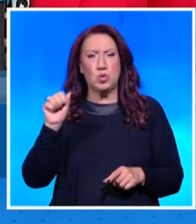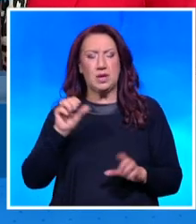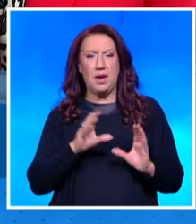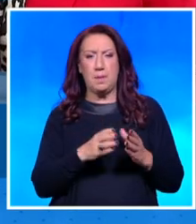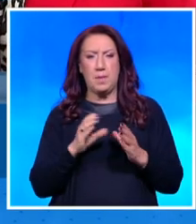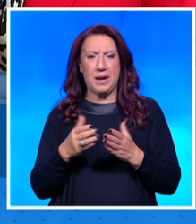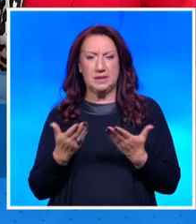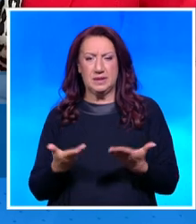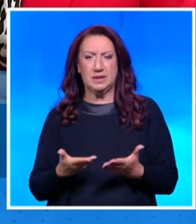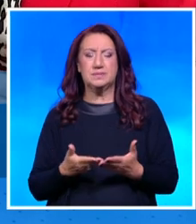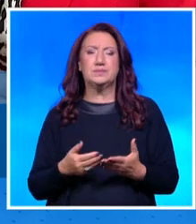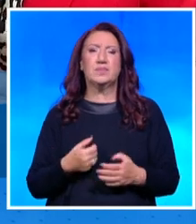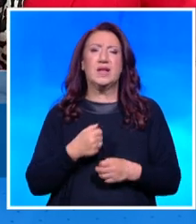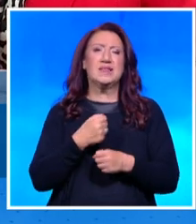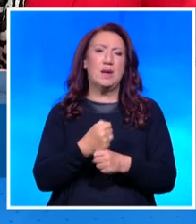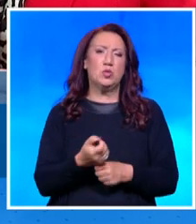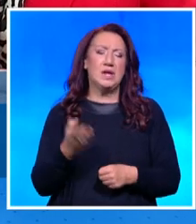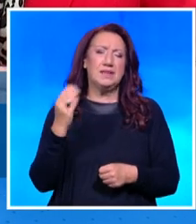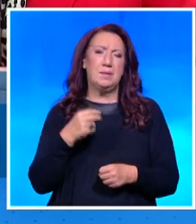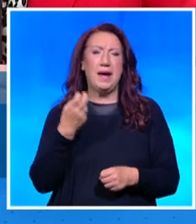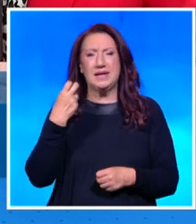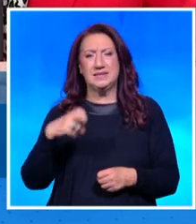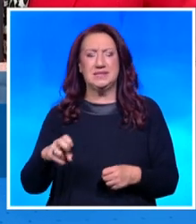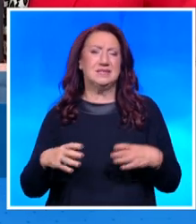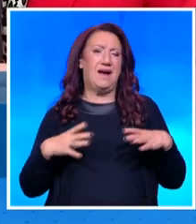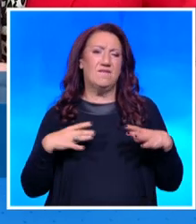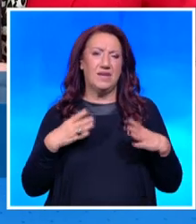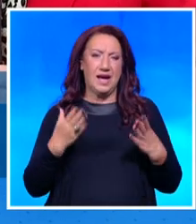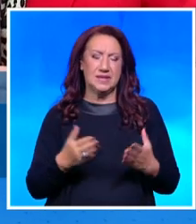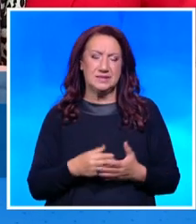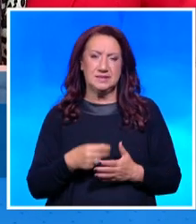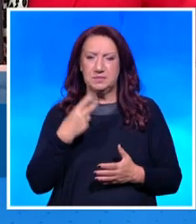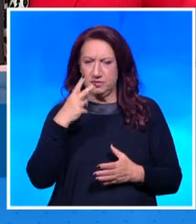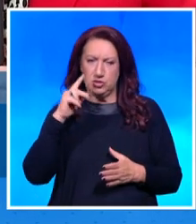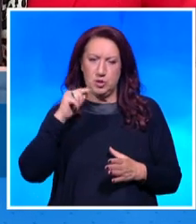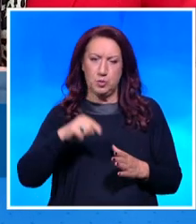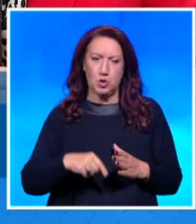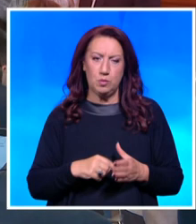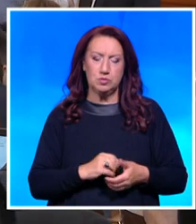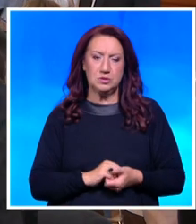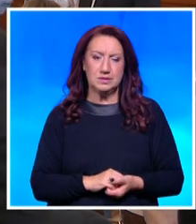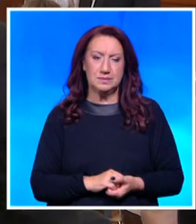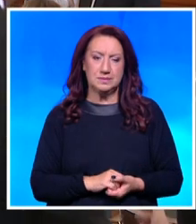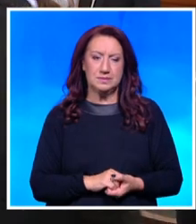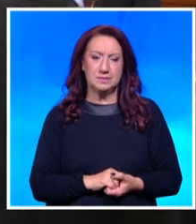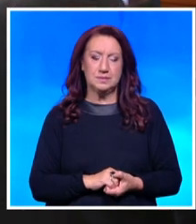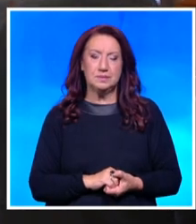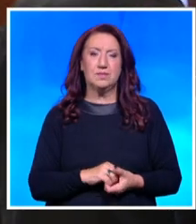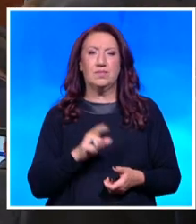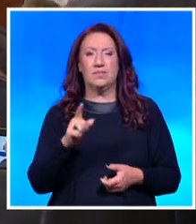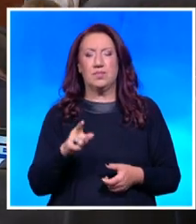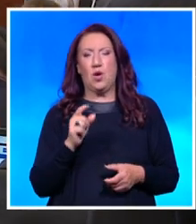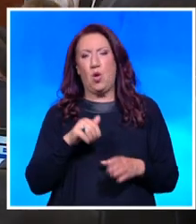в ваканционен режим отново. Вижте още от Десислава Ризова. След като се отказа да е